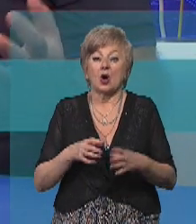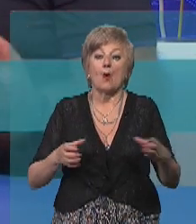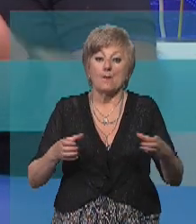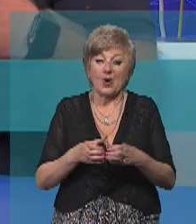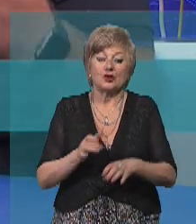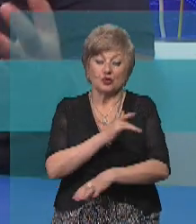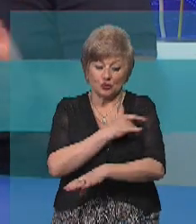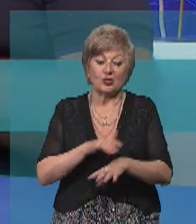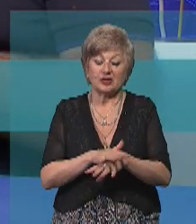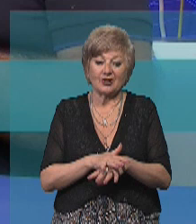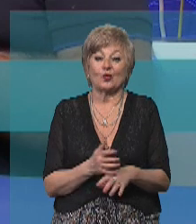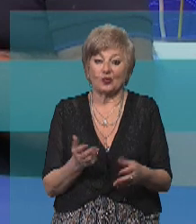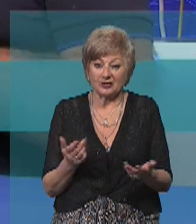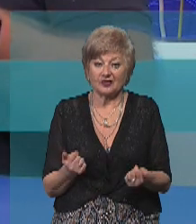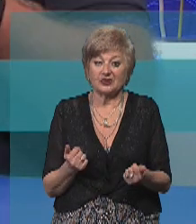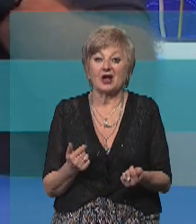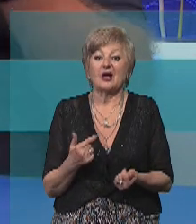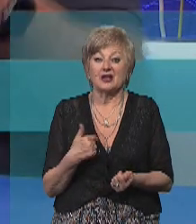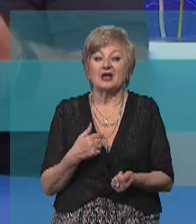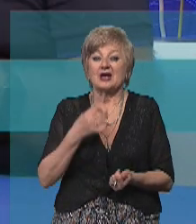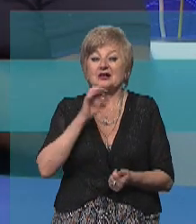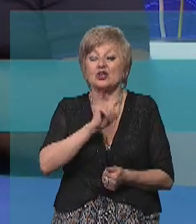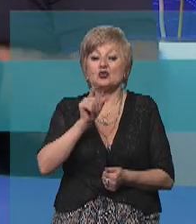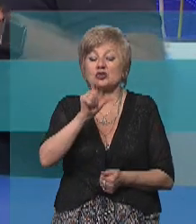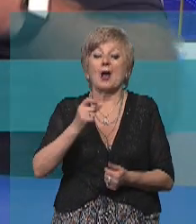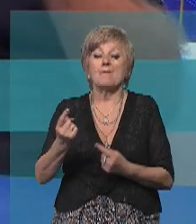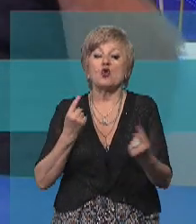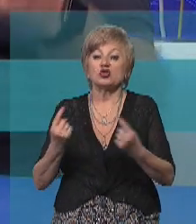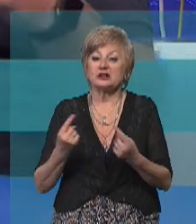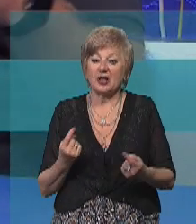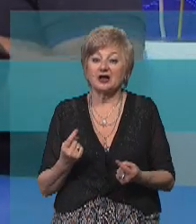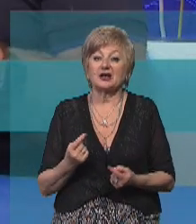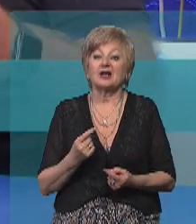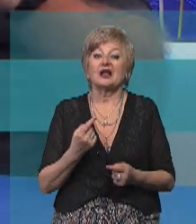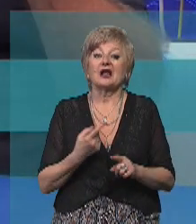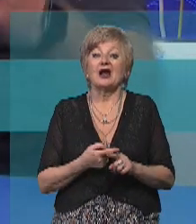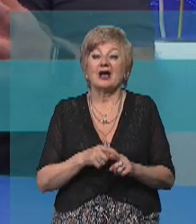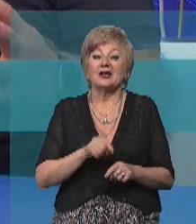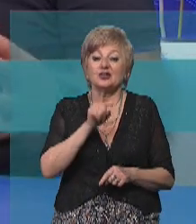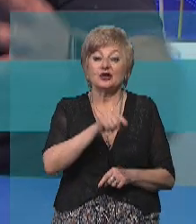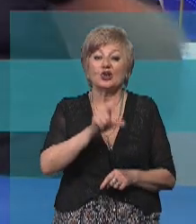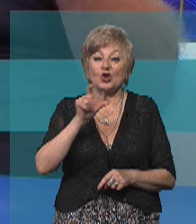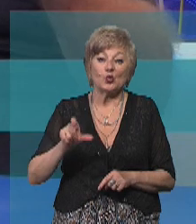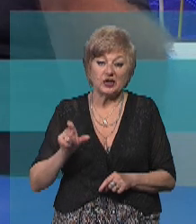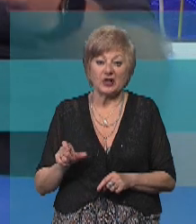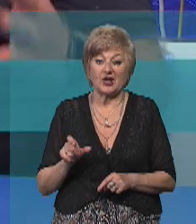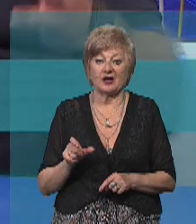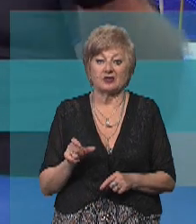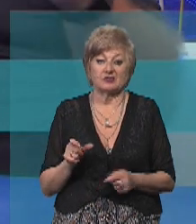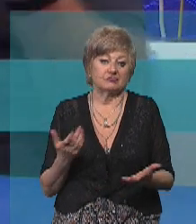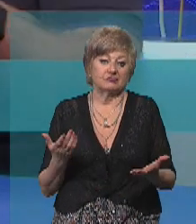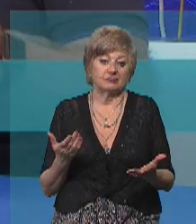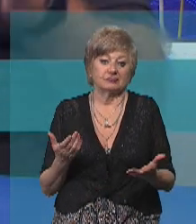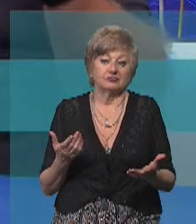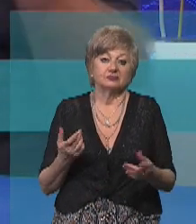«Слуги народу», ну це дійсно так. Я зараз кажу за мажоритарників, що замість цих людей можна було ставити таких, я не знаю,